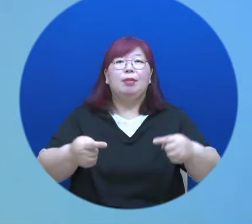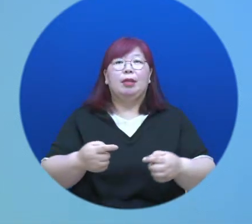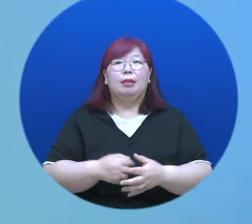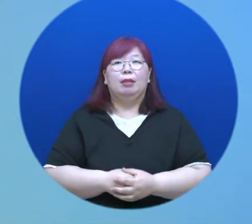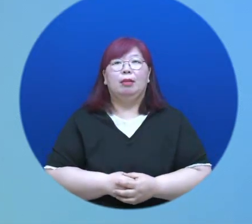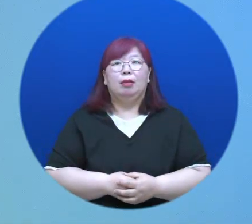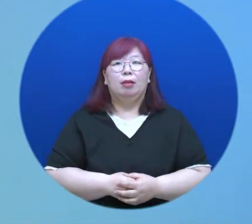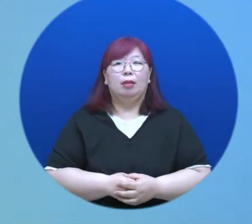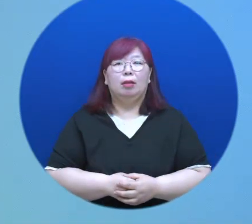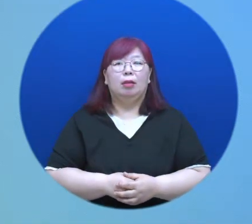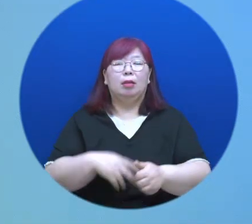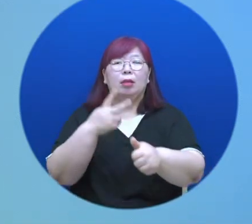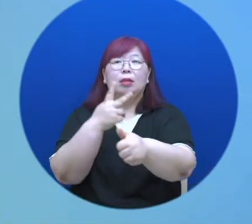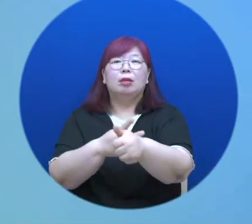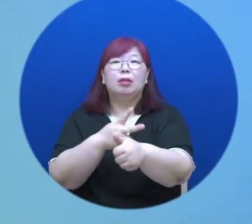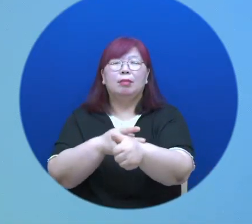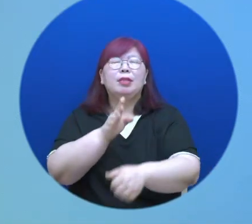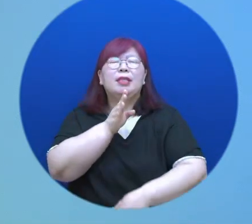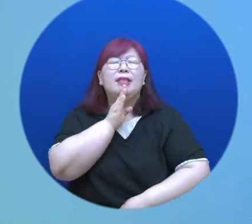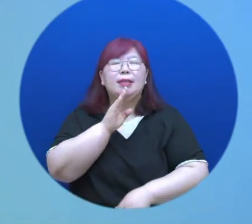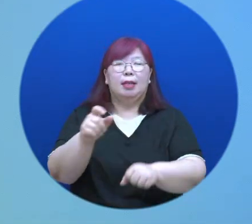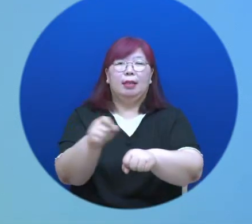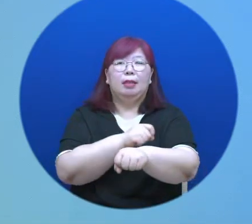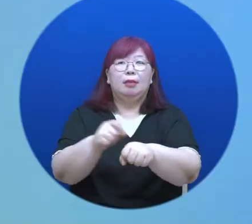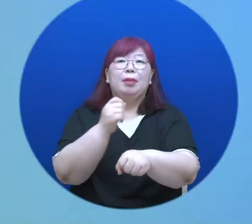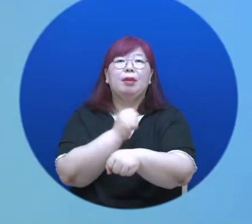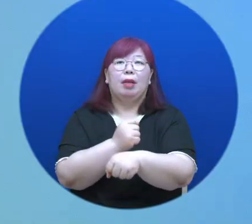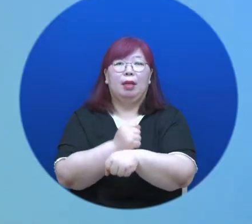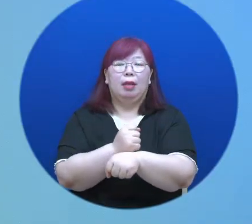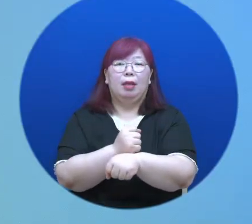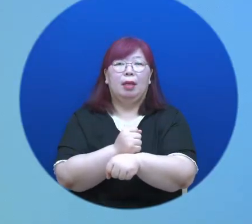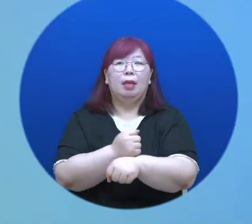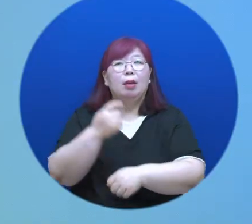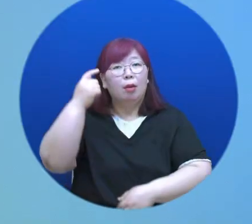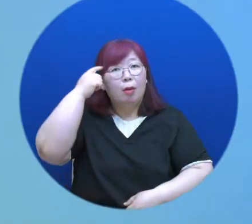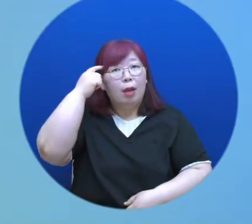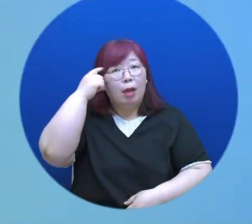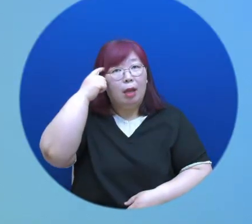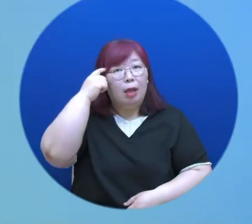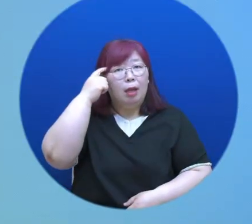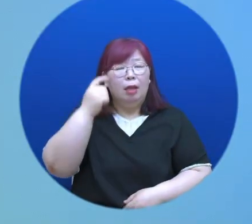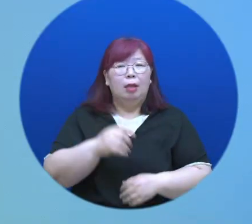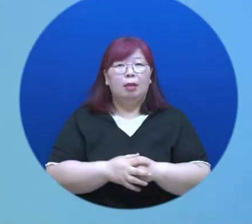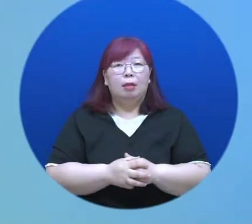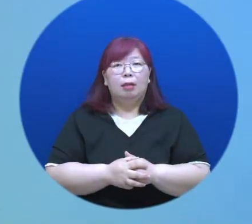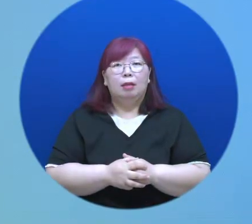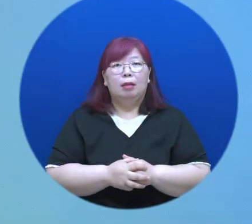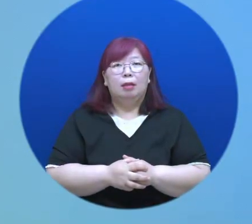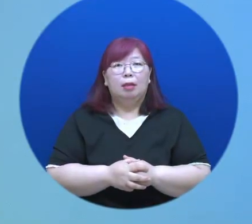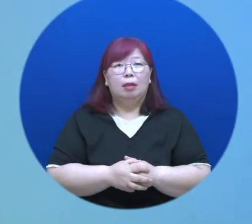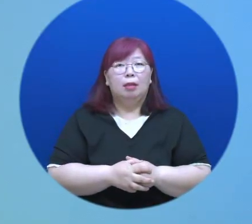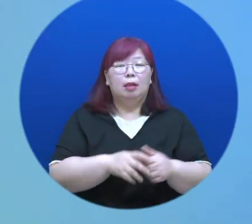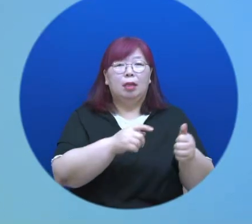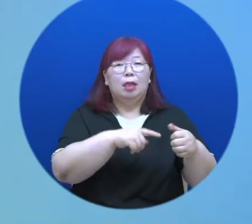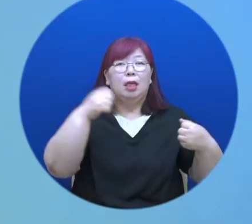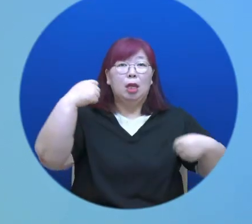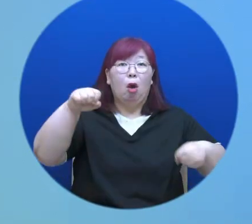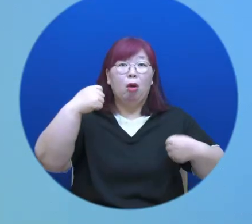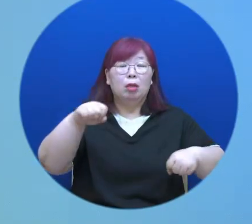선생님은 굉장히 특별합니다. 왜냐하면 이 연극 배우, 이 청년이 어릴